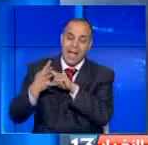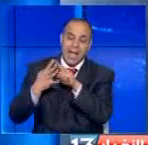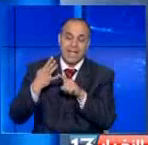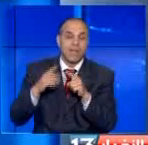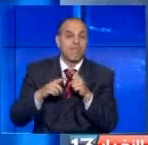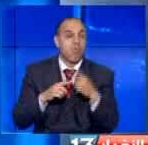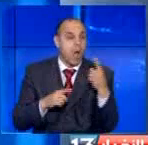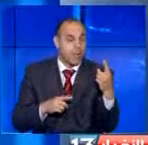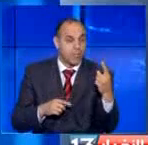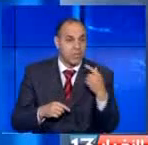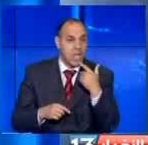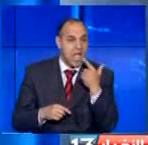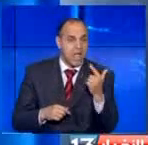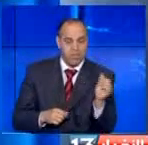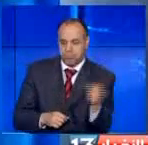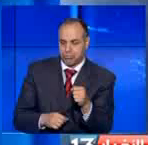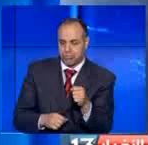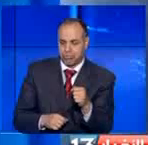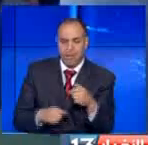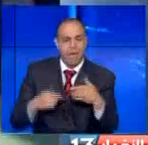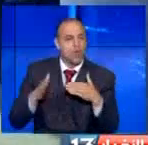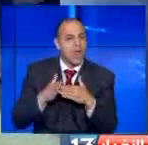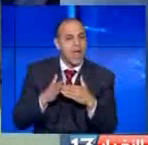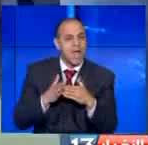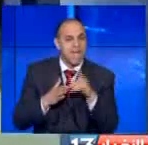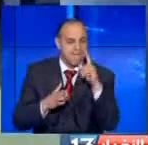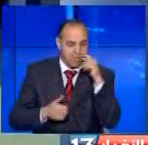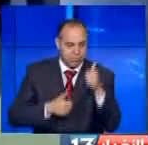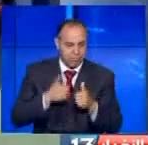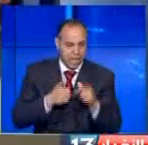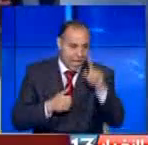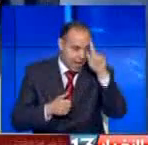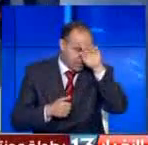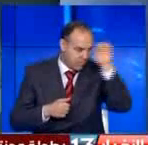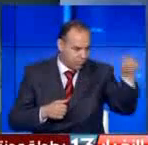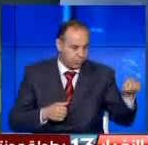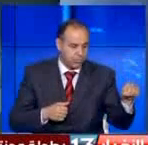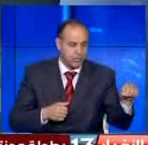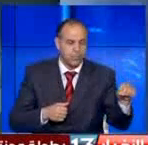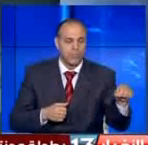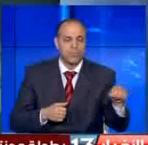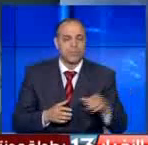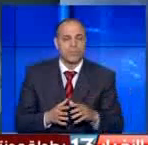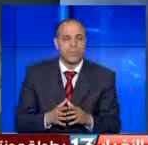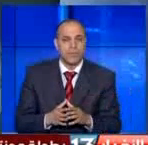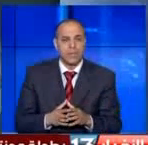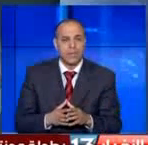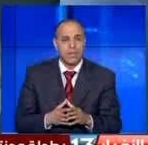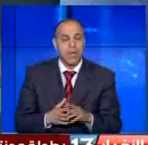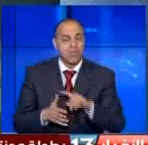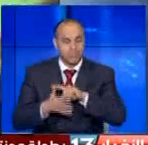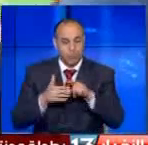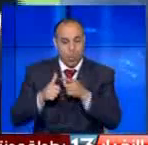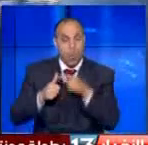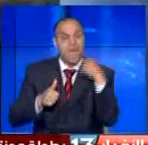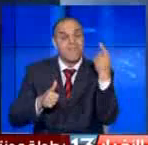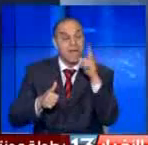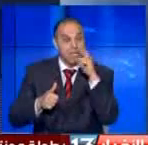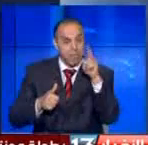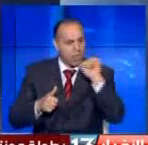في تاريخها، إثر تغلبها في النهائي على منافستها الألمانية أنجيليكا كيرر المصنفة أولى